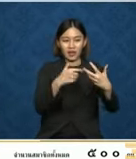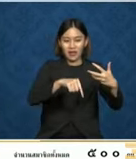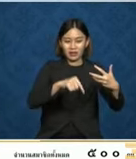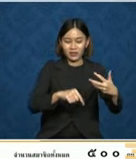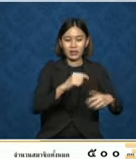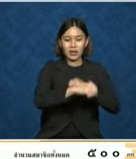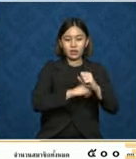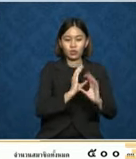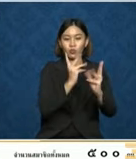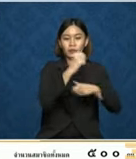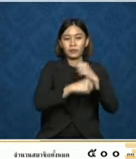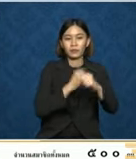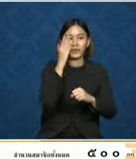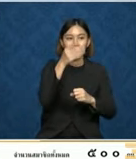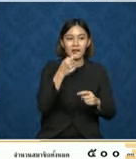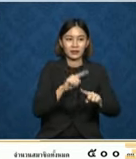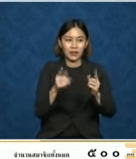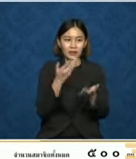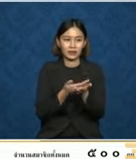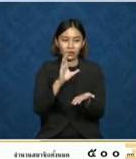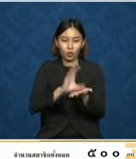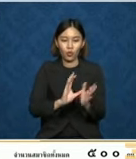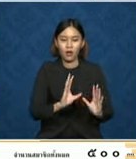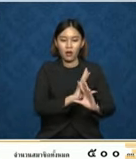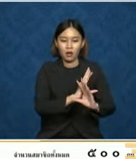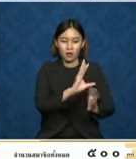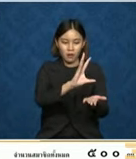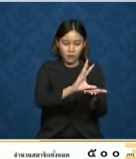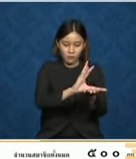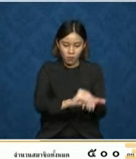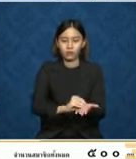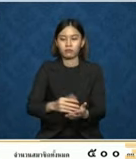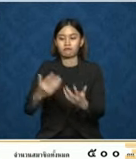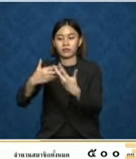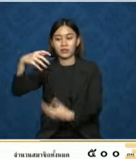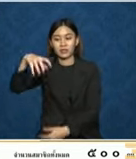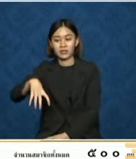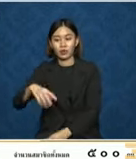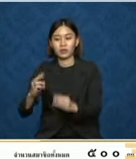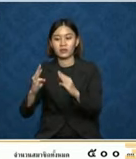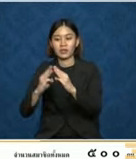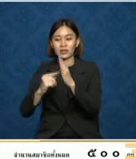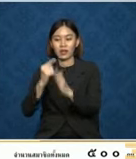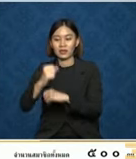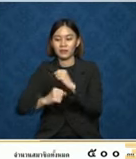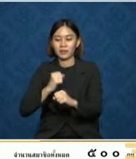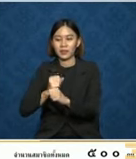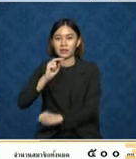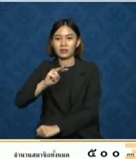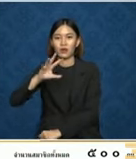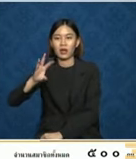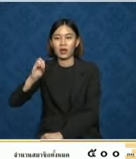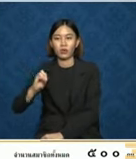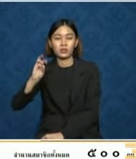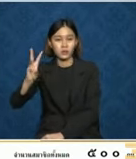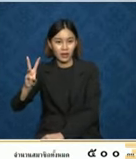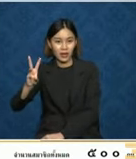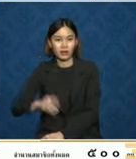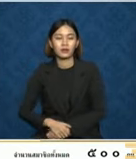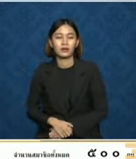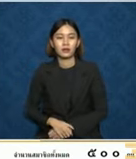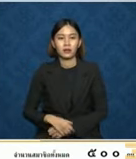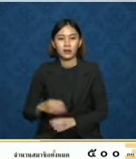อายุปีหน้าแต่ว่าเงินงบประมาณนั้นกำลังจะหมดลงแล้วส่วนโรงที่2นั้นเพิ่งทำสัญญาไปปี2565